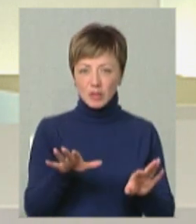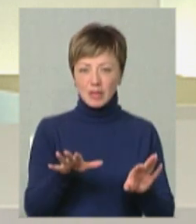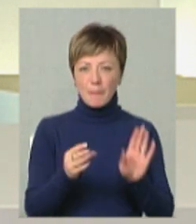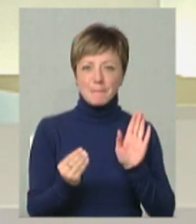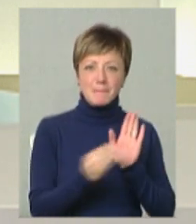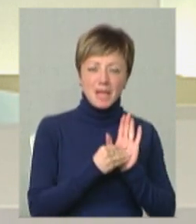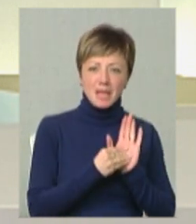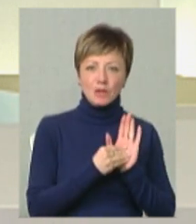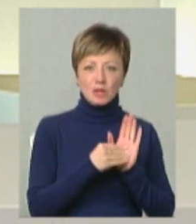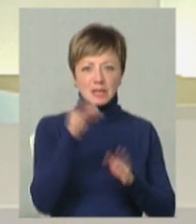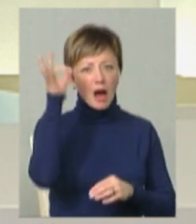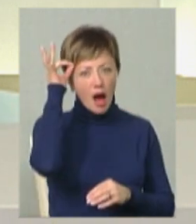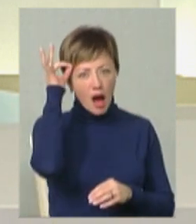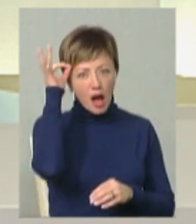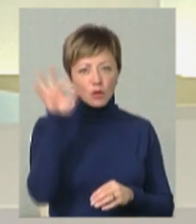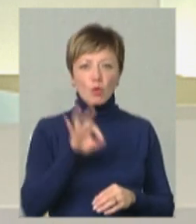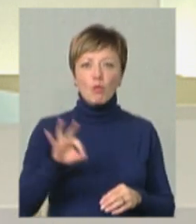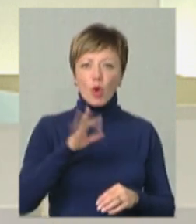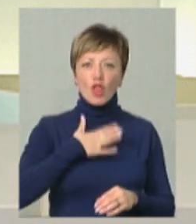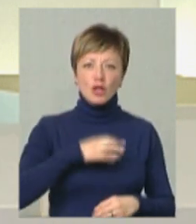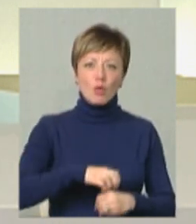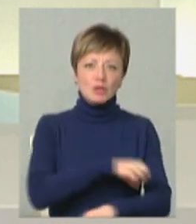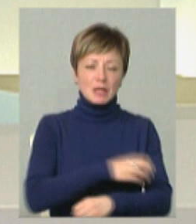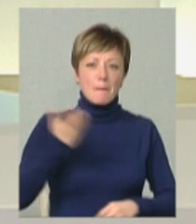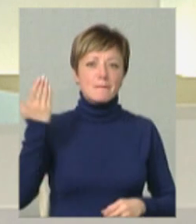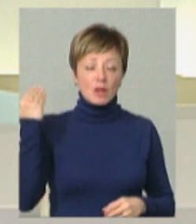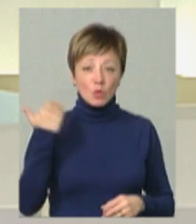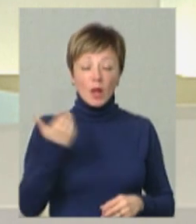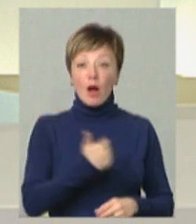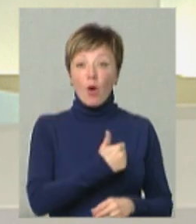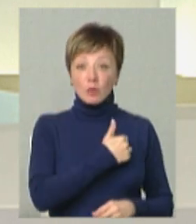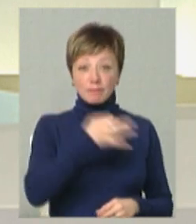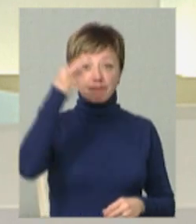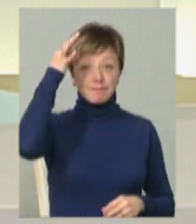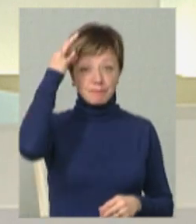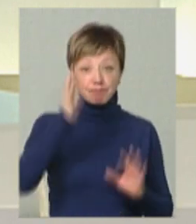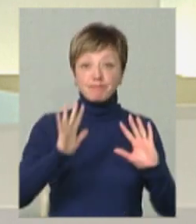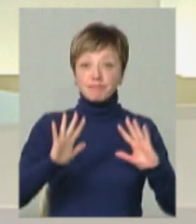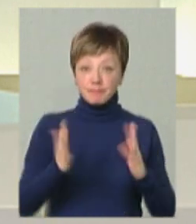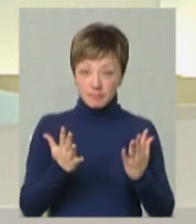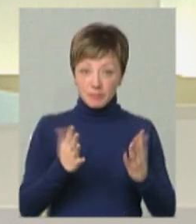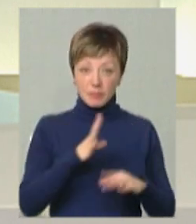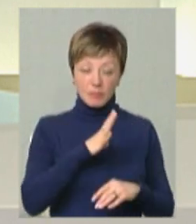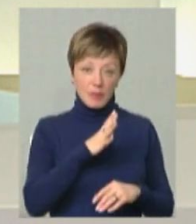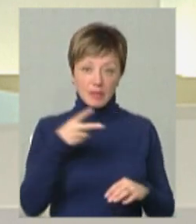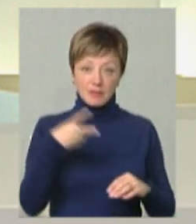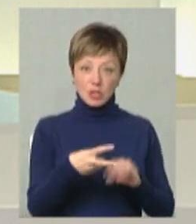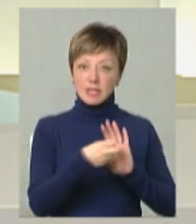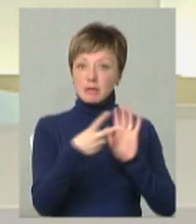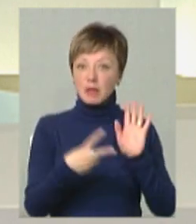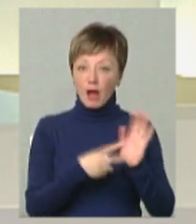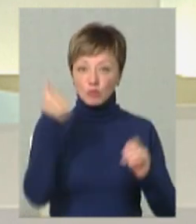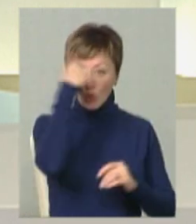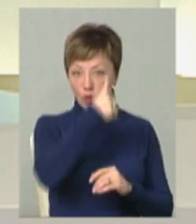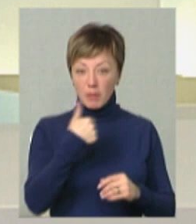міток, будь-яких згадок про наше колоніальне минуле, я хотів би згадати випадок, який стався, по-моєму, у 2017